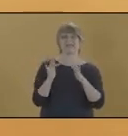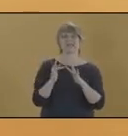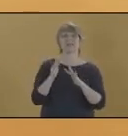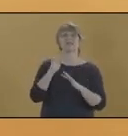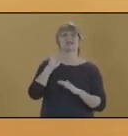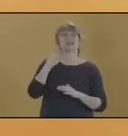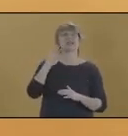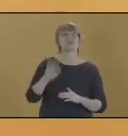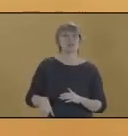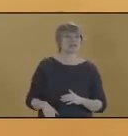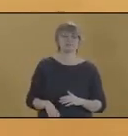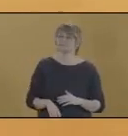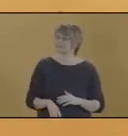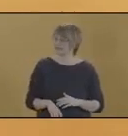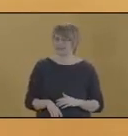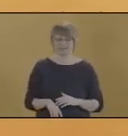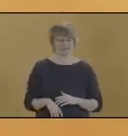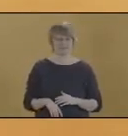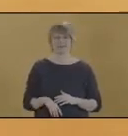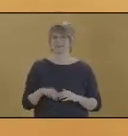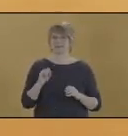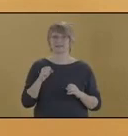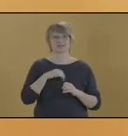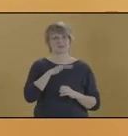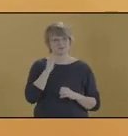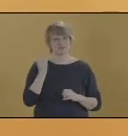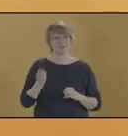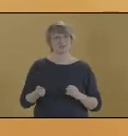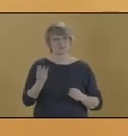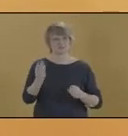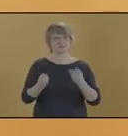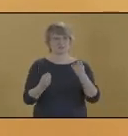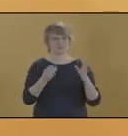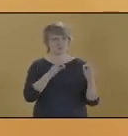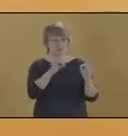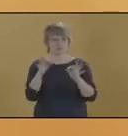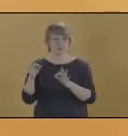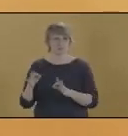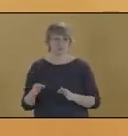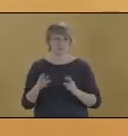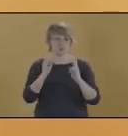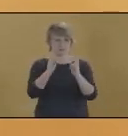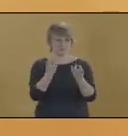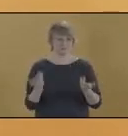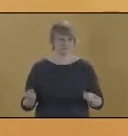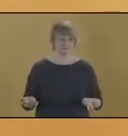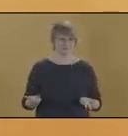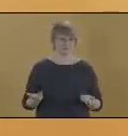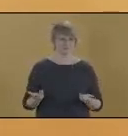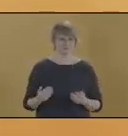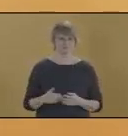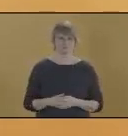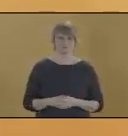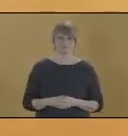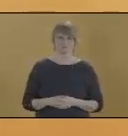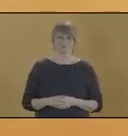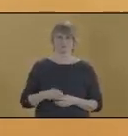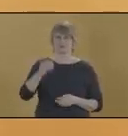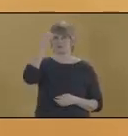schlecht, das bringt eben auch vieles, was wirklich gut ist. Genau, wie sieht jetzt Bildung